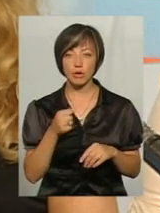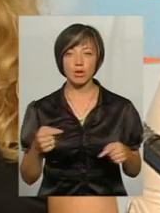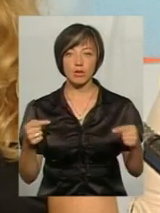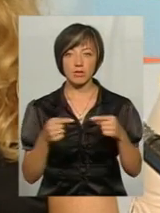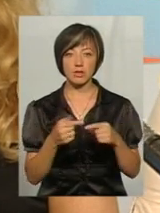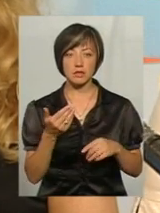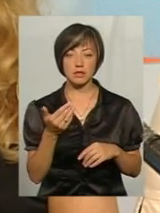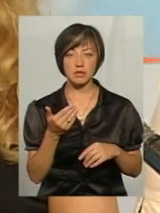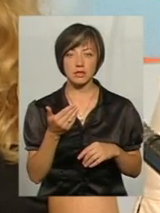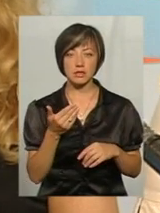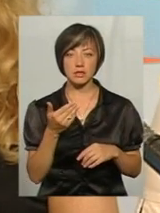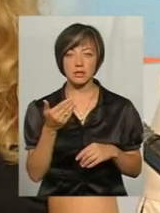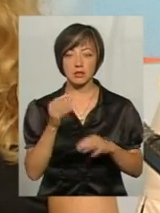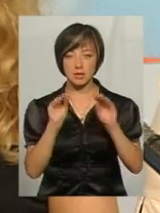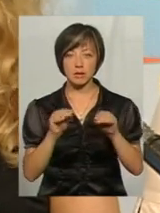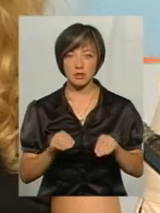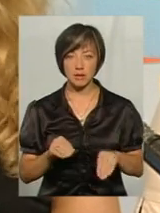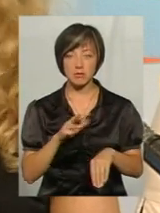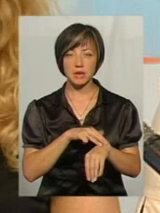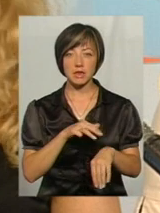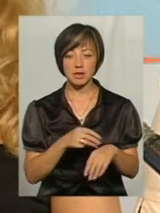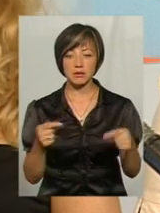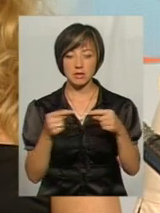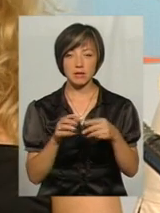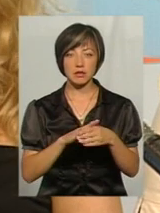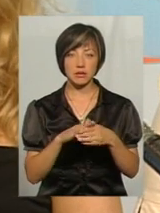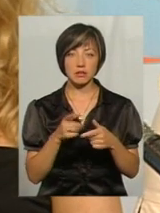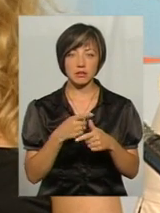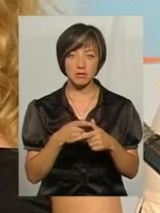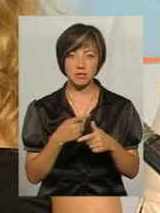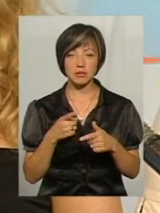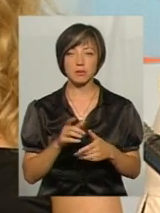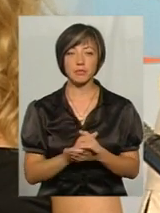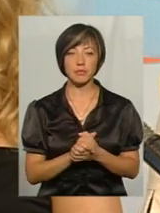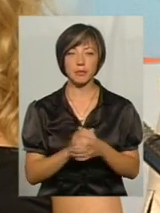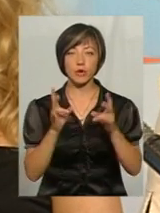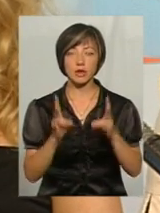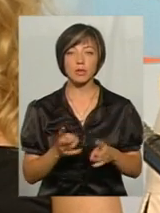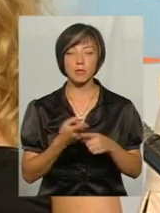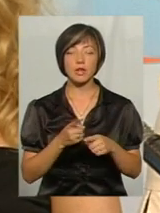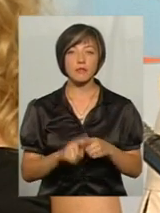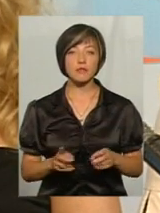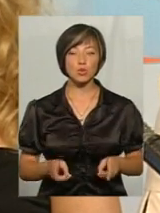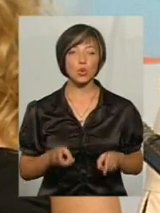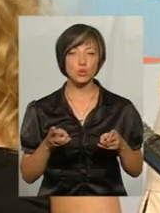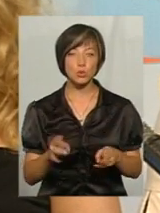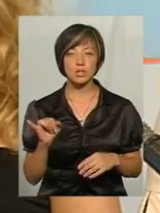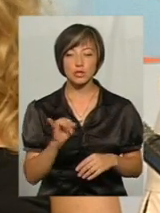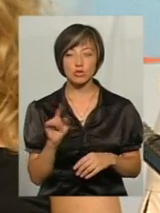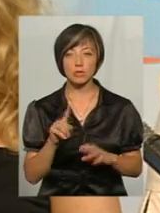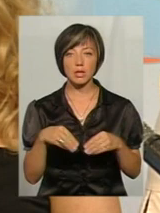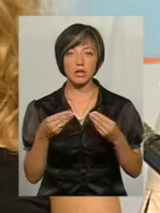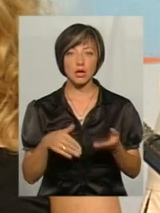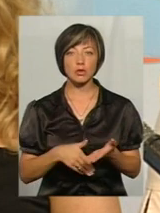її. Ну, вона вже була ідентифікована міліцією на той час, як потерпіла від цього злочину. І для того, щоб